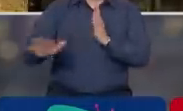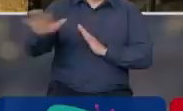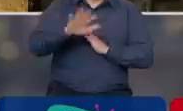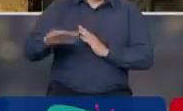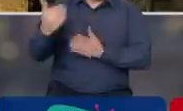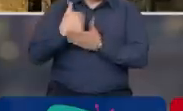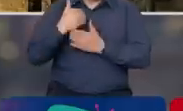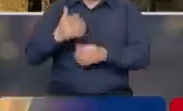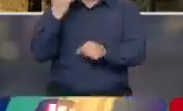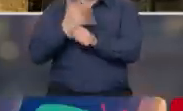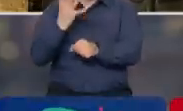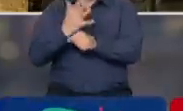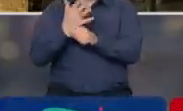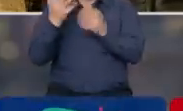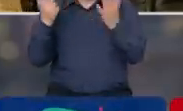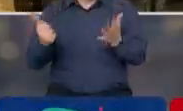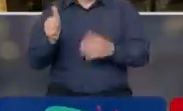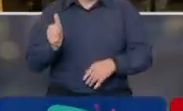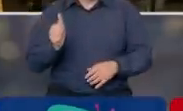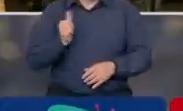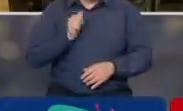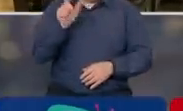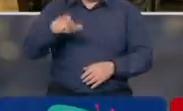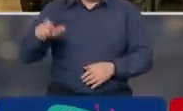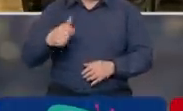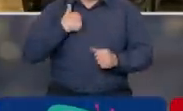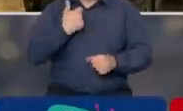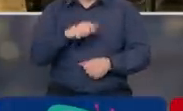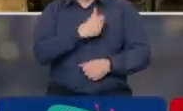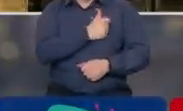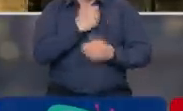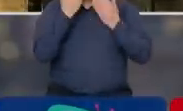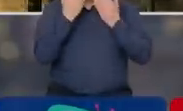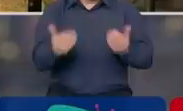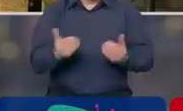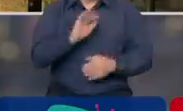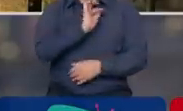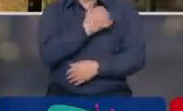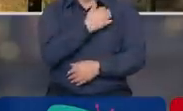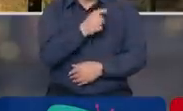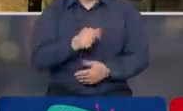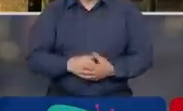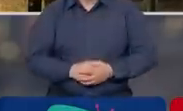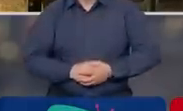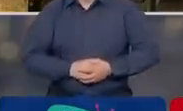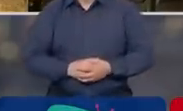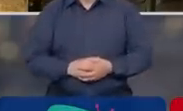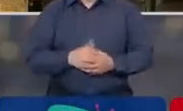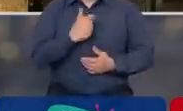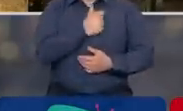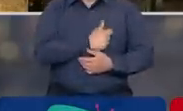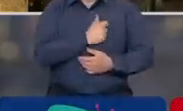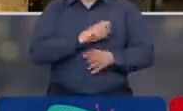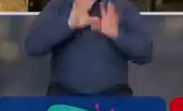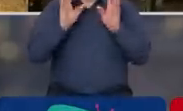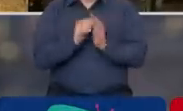w ilości 56 żołnierzy za co bardzo serdecznie dziękuję panu pułkownikowi chciałbym bardzo serdecznie wszystkim